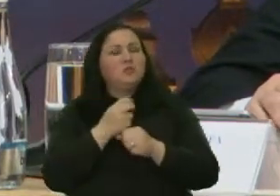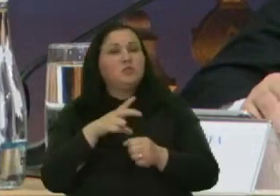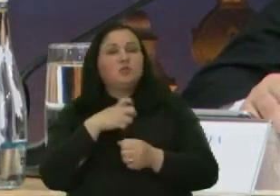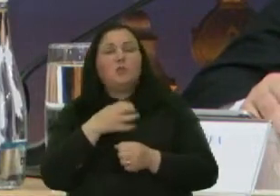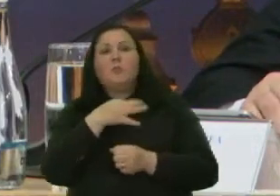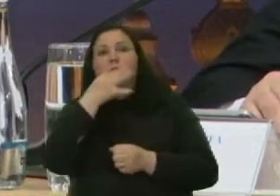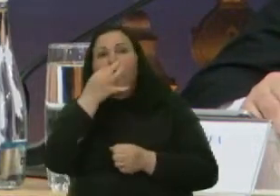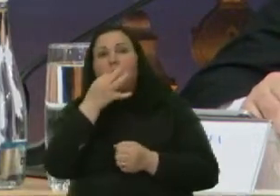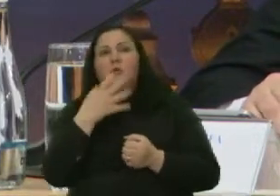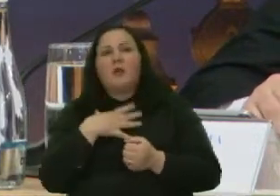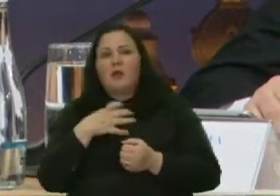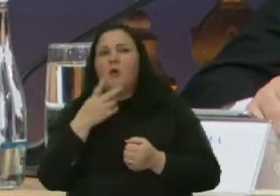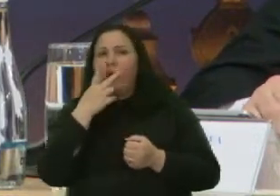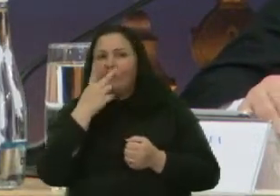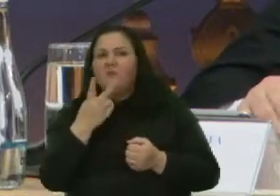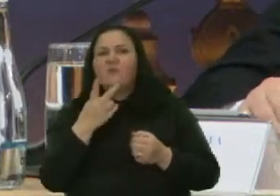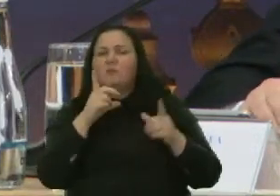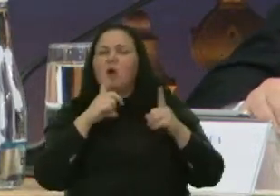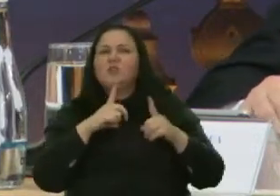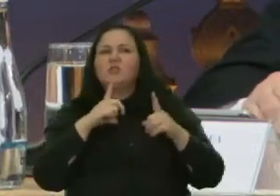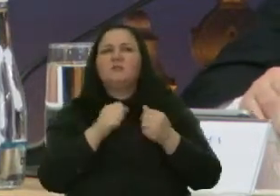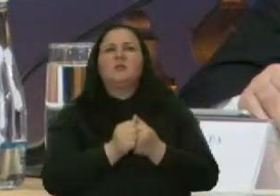vere așa